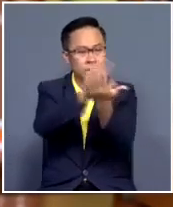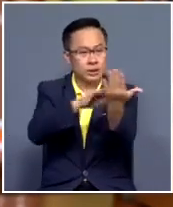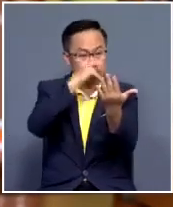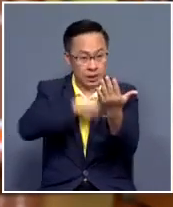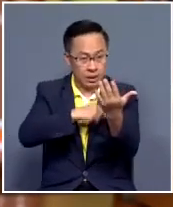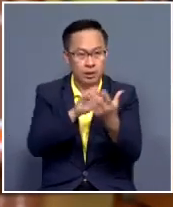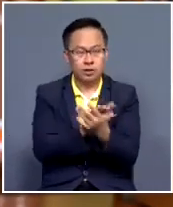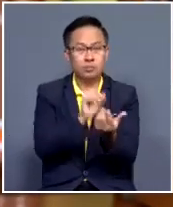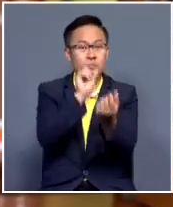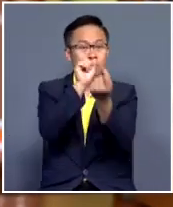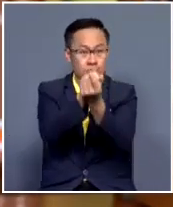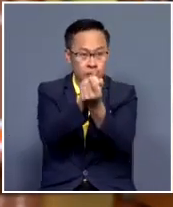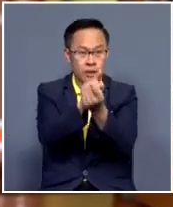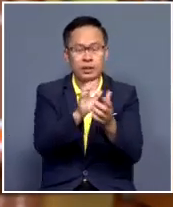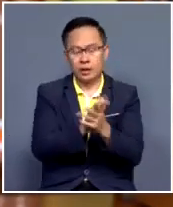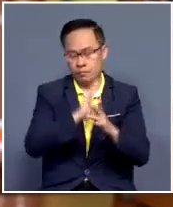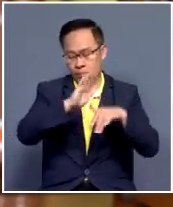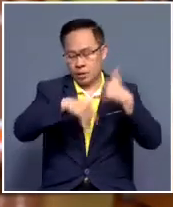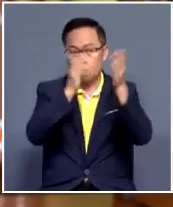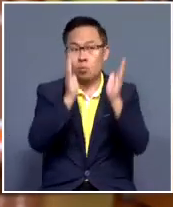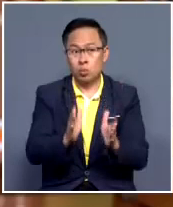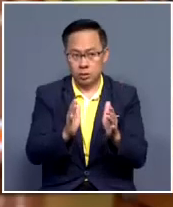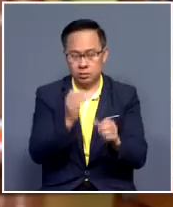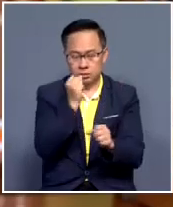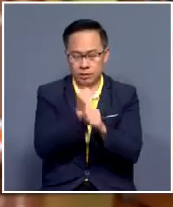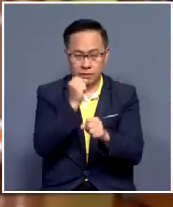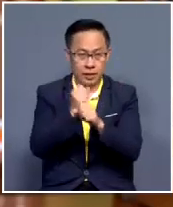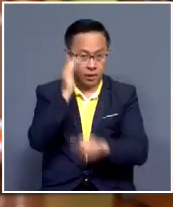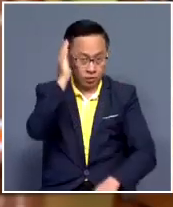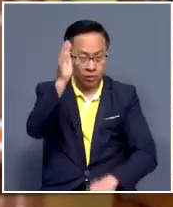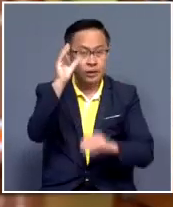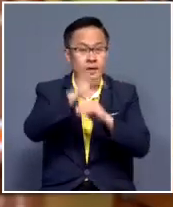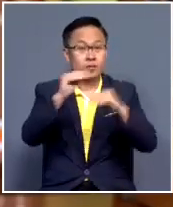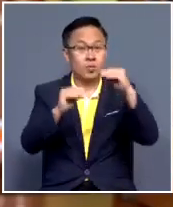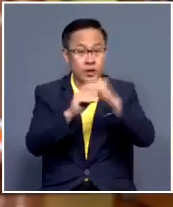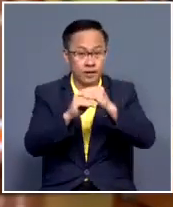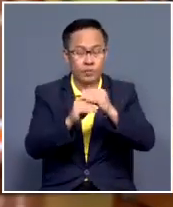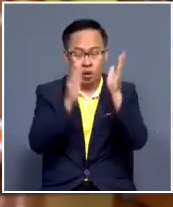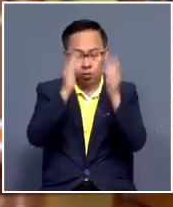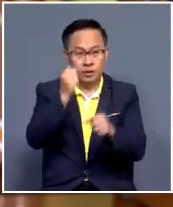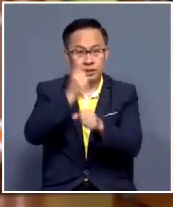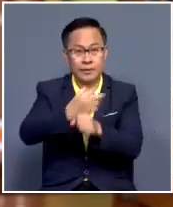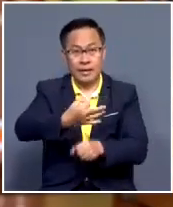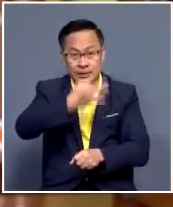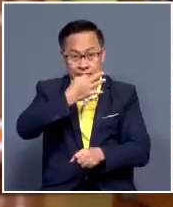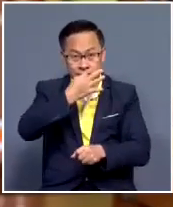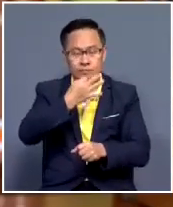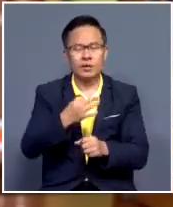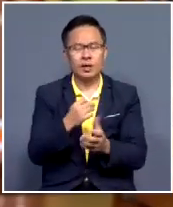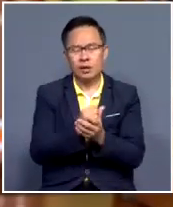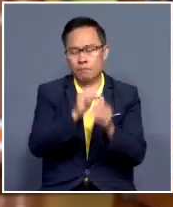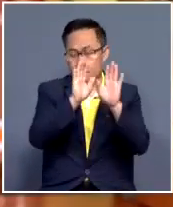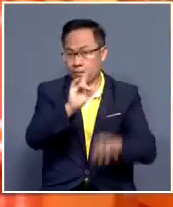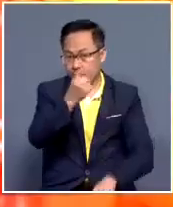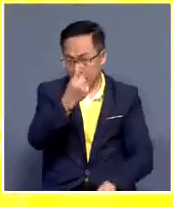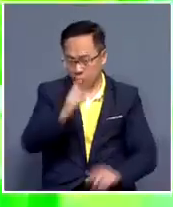ความรู้จักกับกระบวนการการสร้างบุคลากรแห่งอนาคตกับโครงการผลิตอาชีวะพันธุ์ใหม่และบัณฑิตพันธุ์ใหม่จากกระทรวงศึกษ